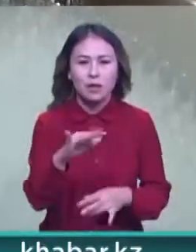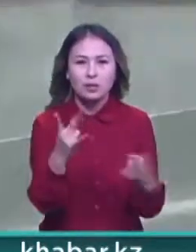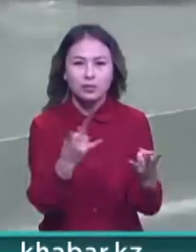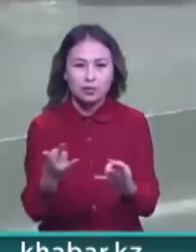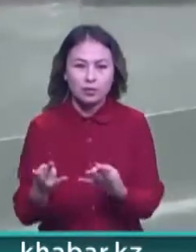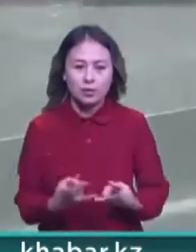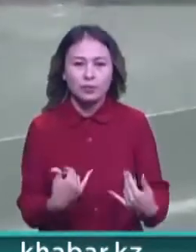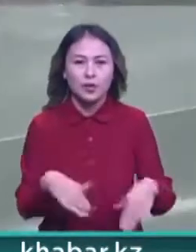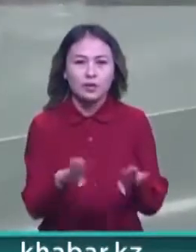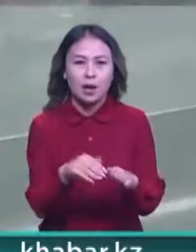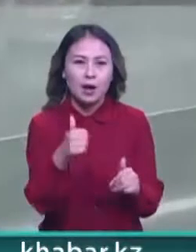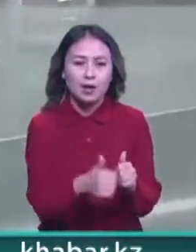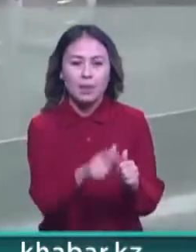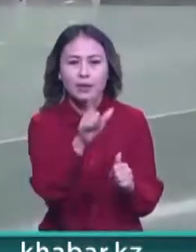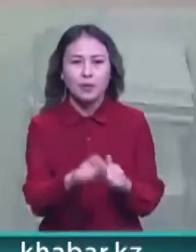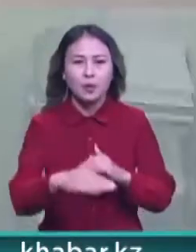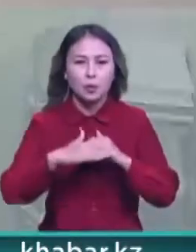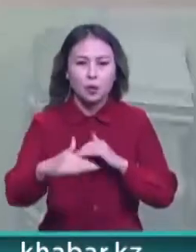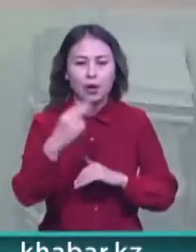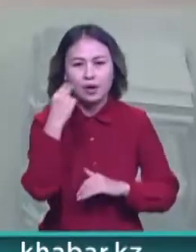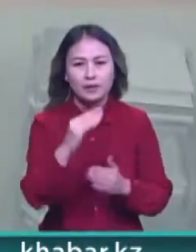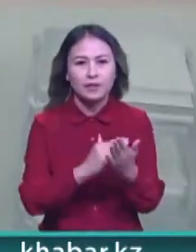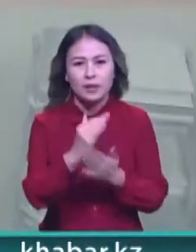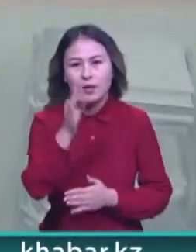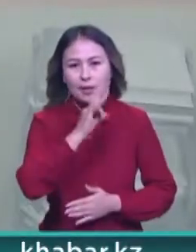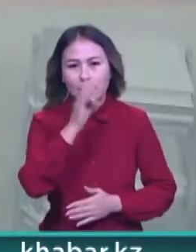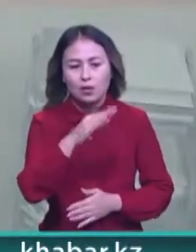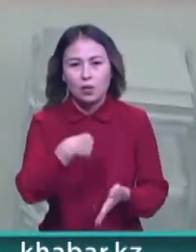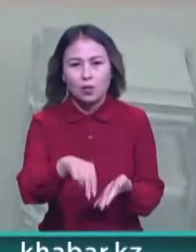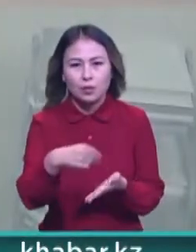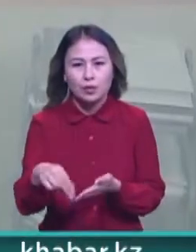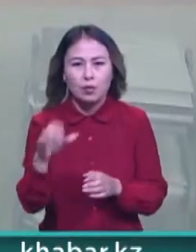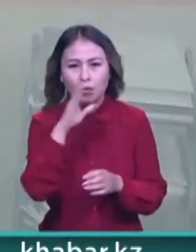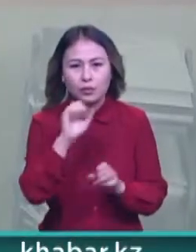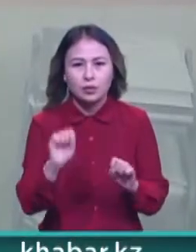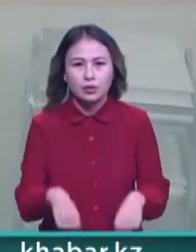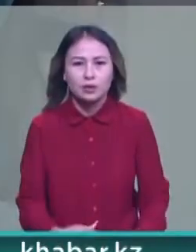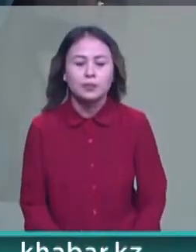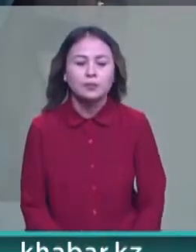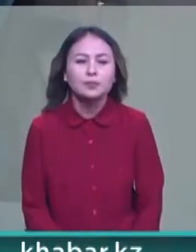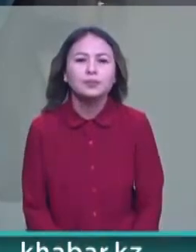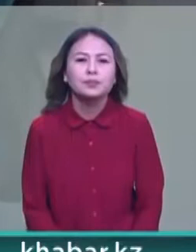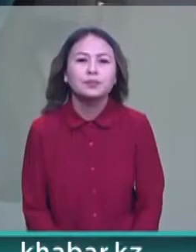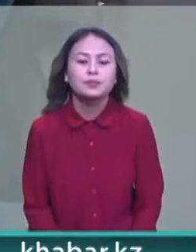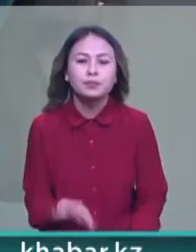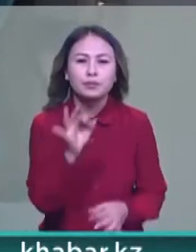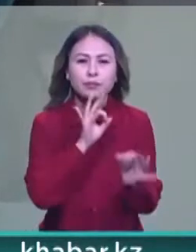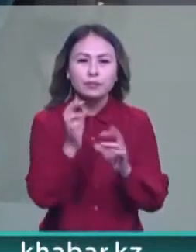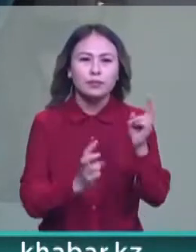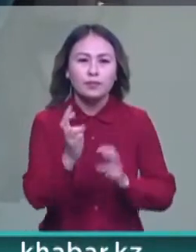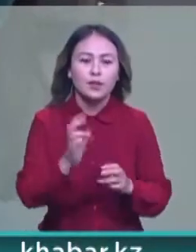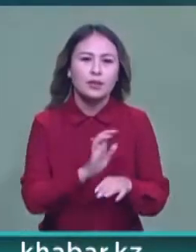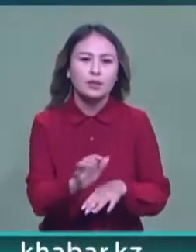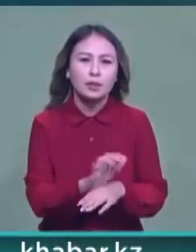өнімдер. Енді әрбір азаматқа отандық жоғары сапалы дәрілерді сатып алу мүмкіндігі бар. Фармацевтикалық зауыттың